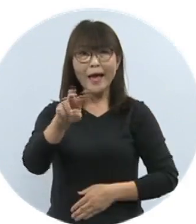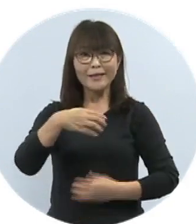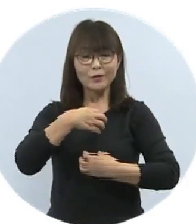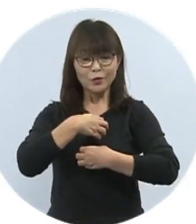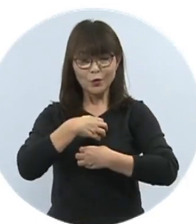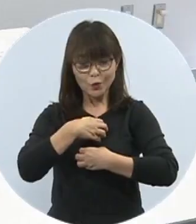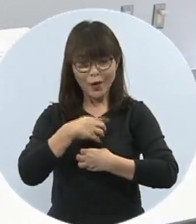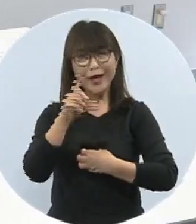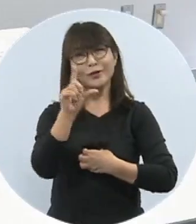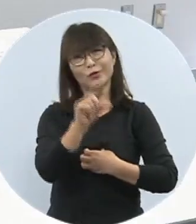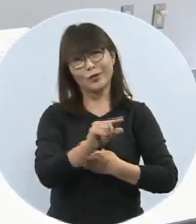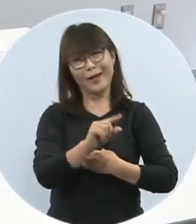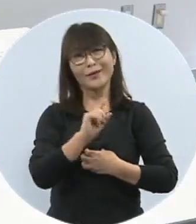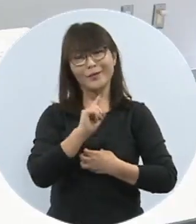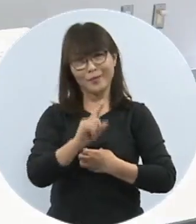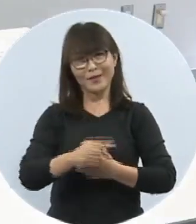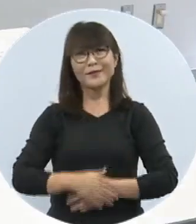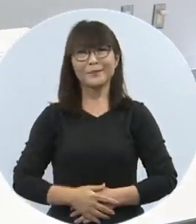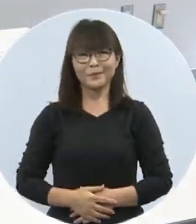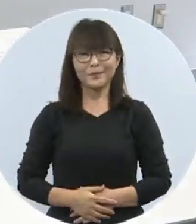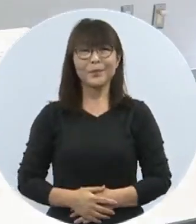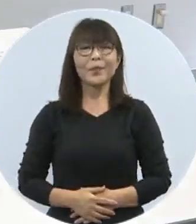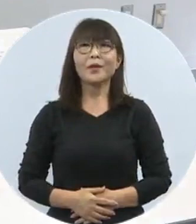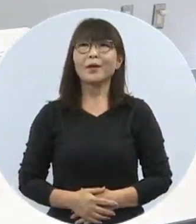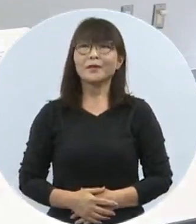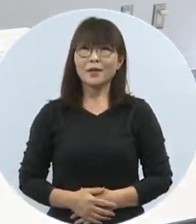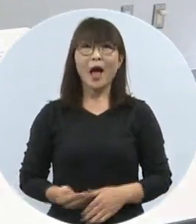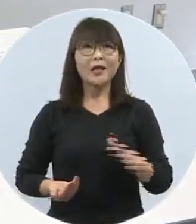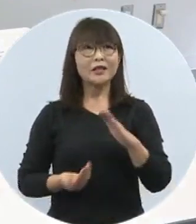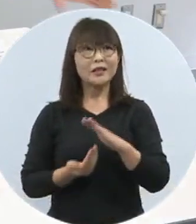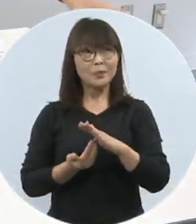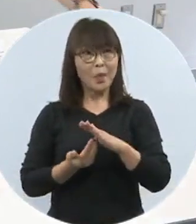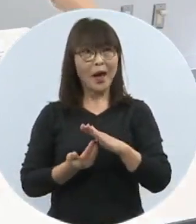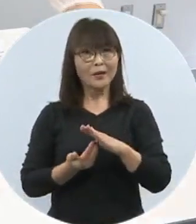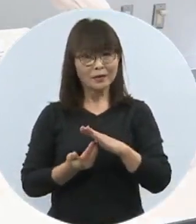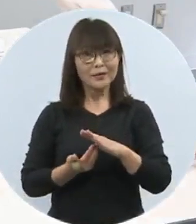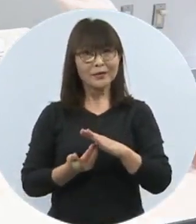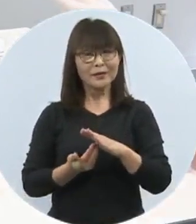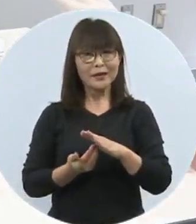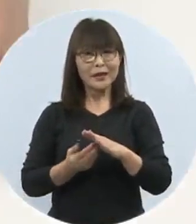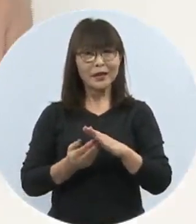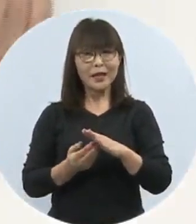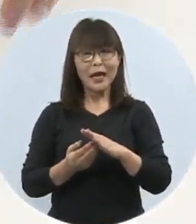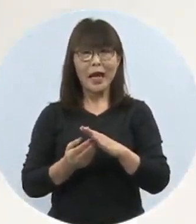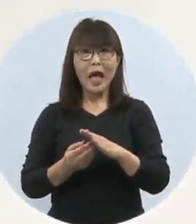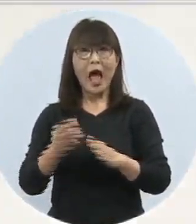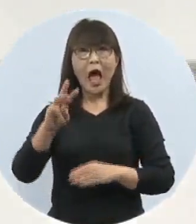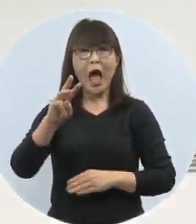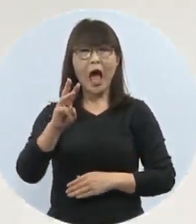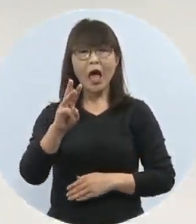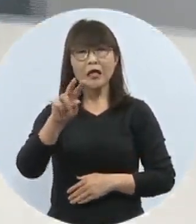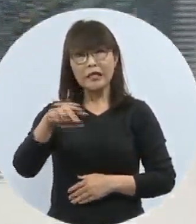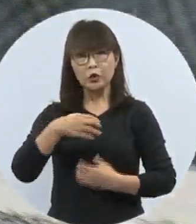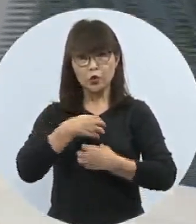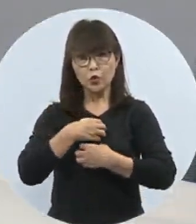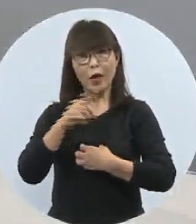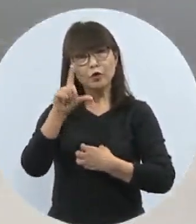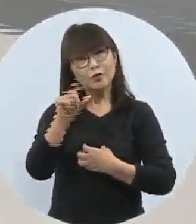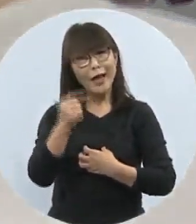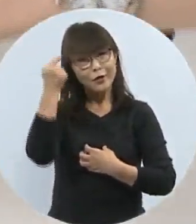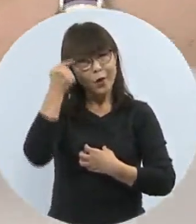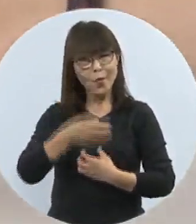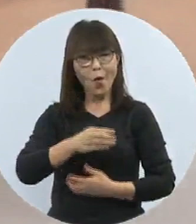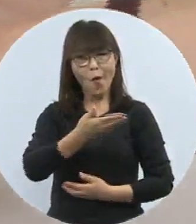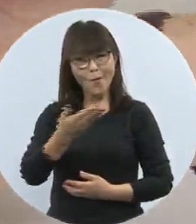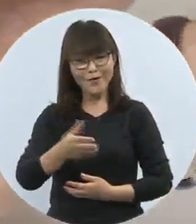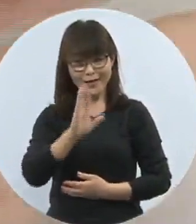ります。 じゃあまず私が一番リスクが低いと思っているこのお水からいきましょうか。 はい、